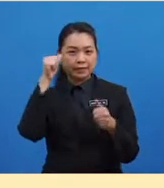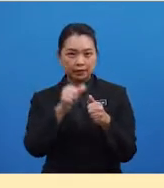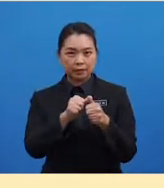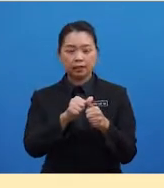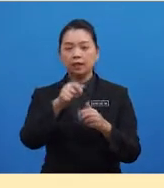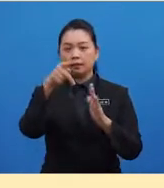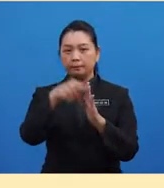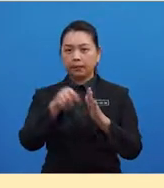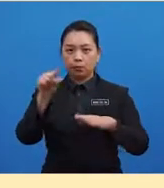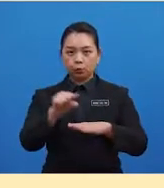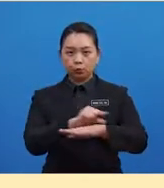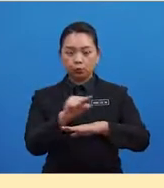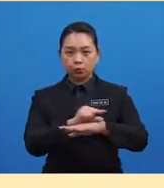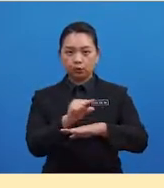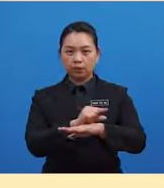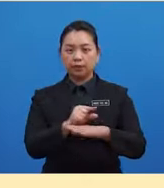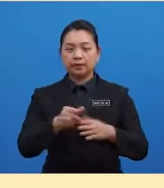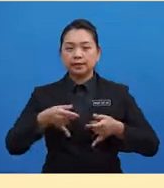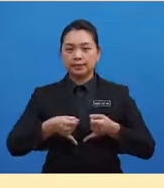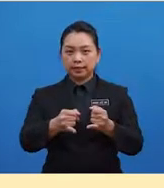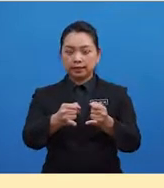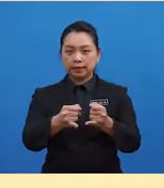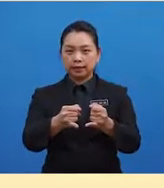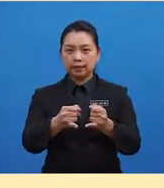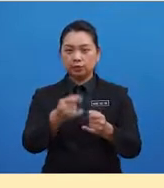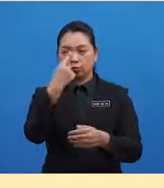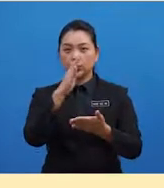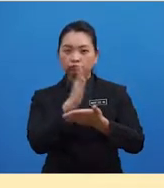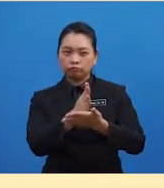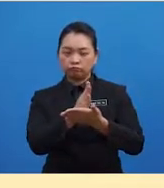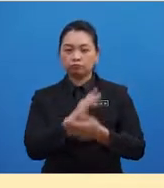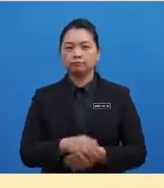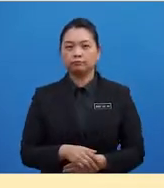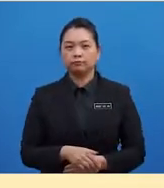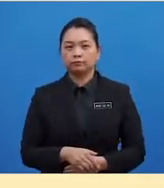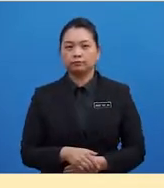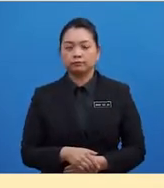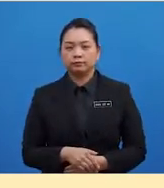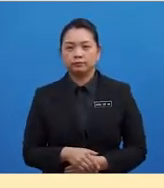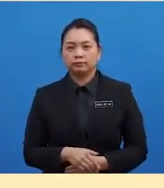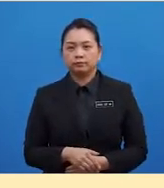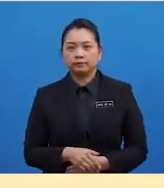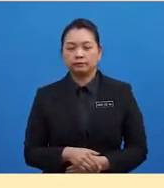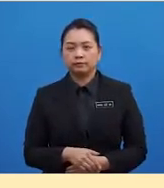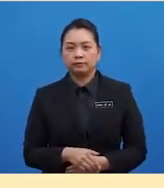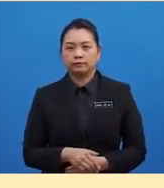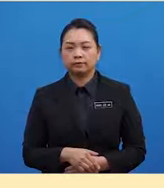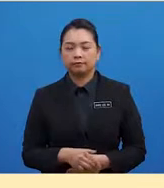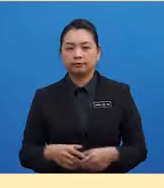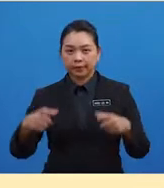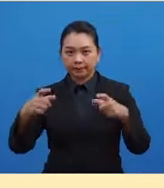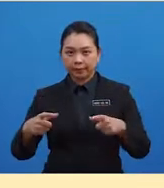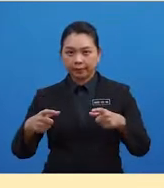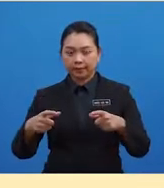pengguna jalan raya untuk berhenti sebelum meneruskan perjalanan. Gambar yang seterusnya ialah pinggan yang